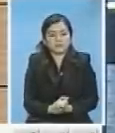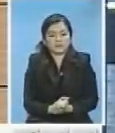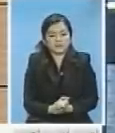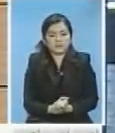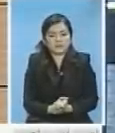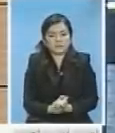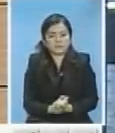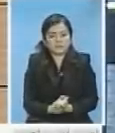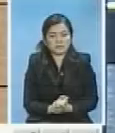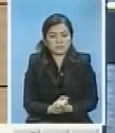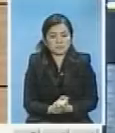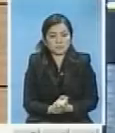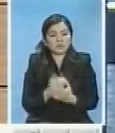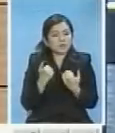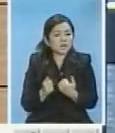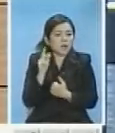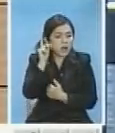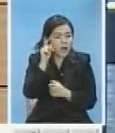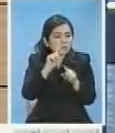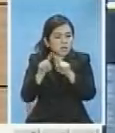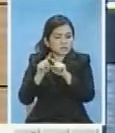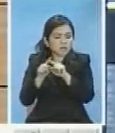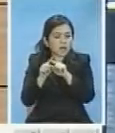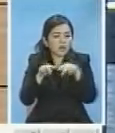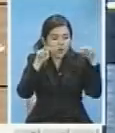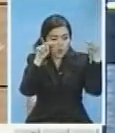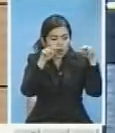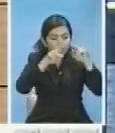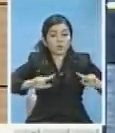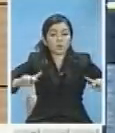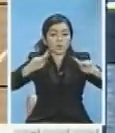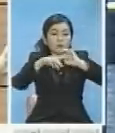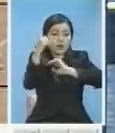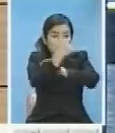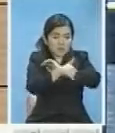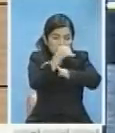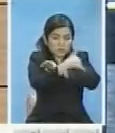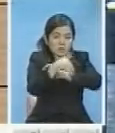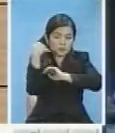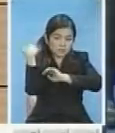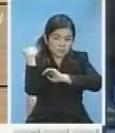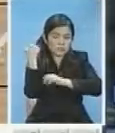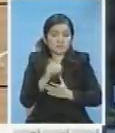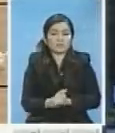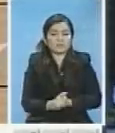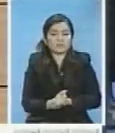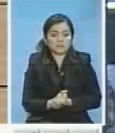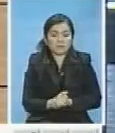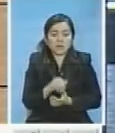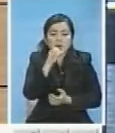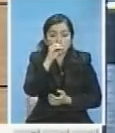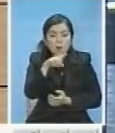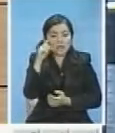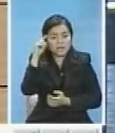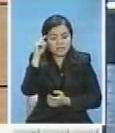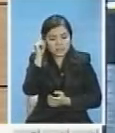ที่ผ่านมาเราก็เฝ้าติดตามดูครับว่ากระทรวงการต่างประเทศนอกเหนือจากจะออกมาบอกว่าเป็นเรื่องของการเข้าใจผิ